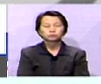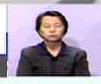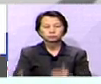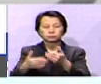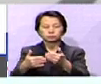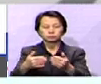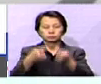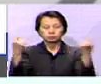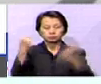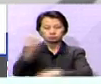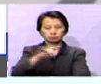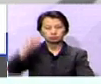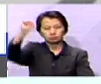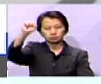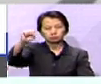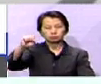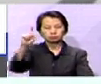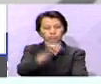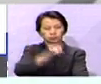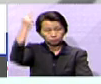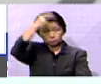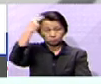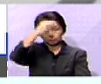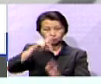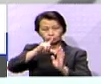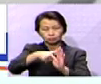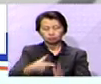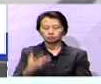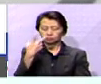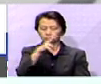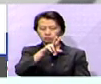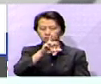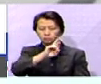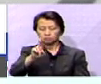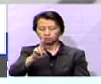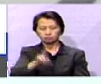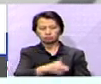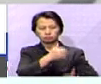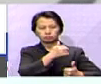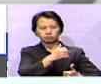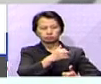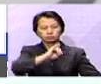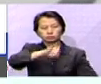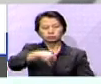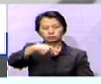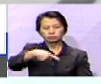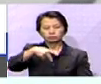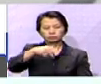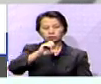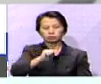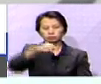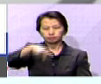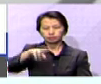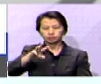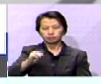Menjelang sambutan Hari Kebangsaan dan Perayaan Aidiladha tidak lama lagi, 3,000 anggota Angkatan Pertahanan Awam Malaysia